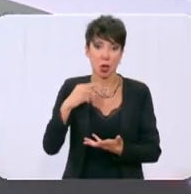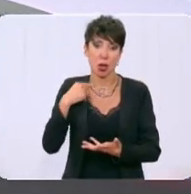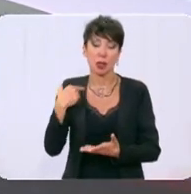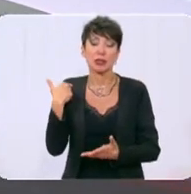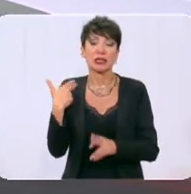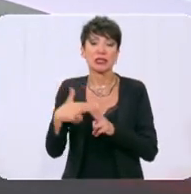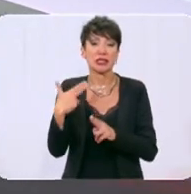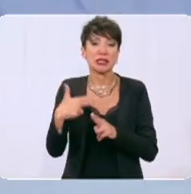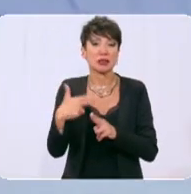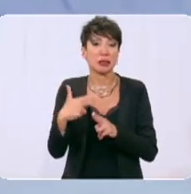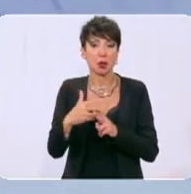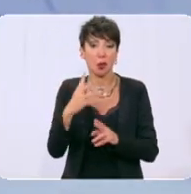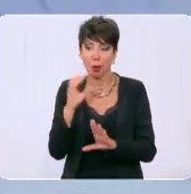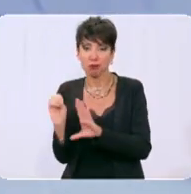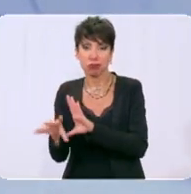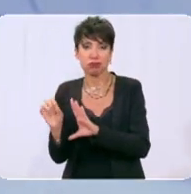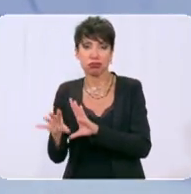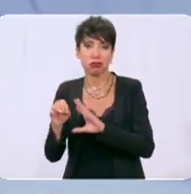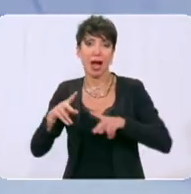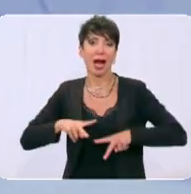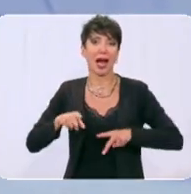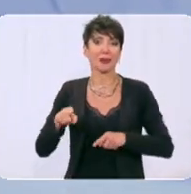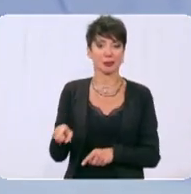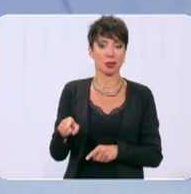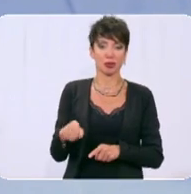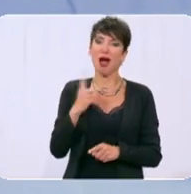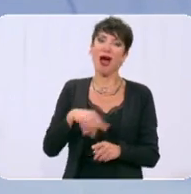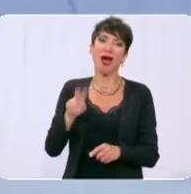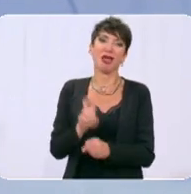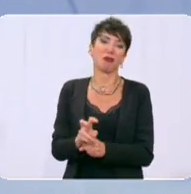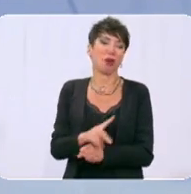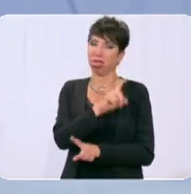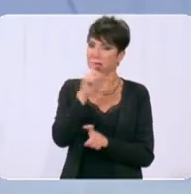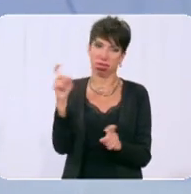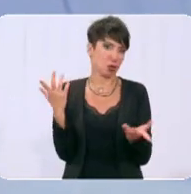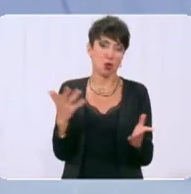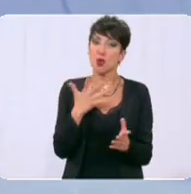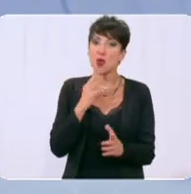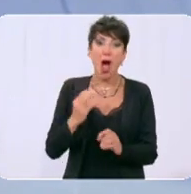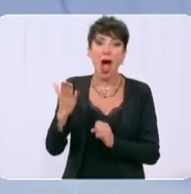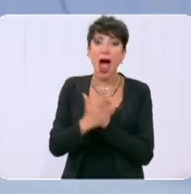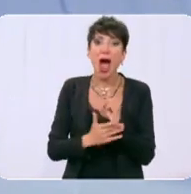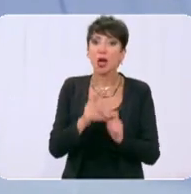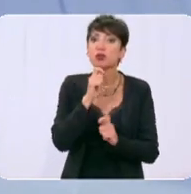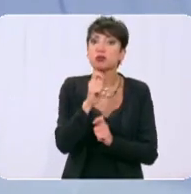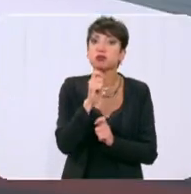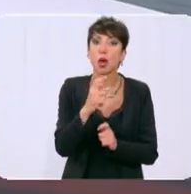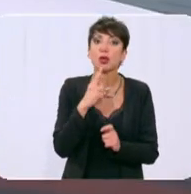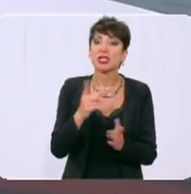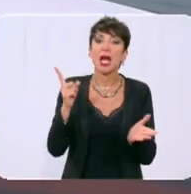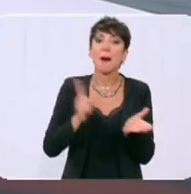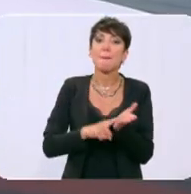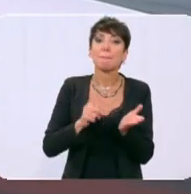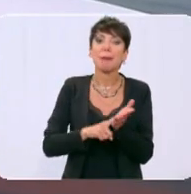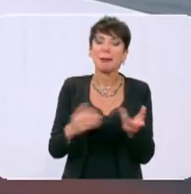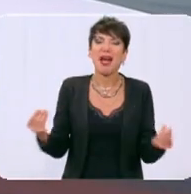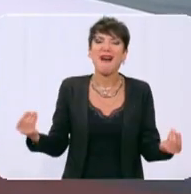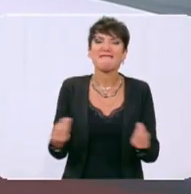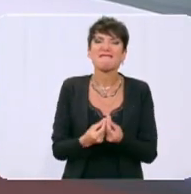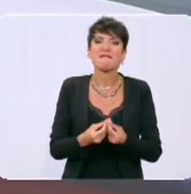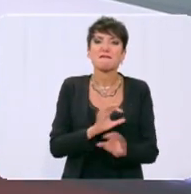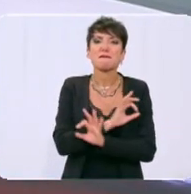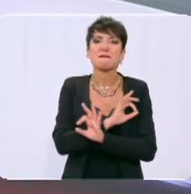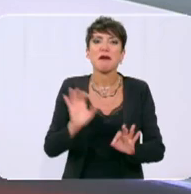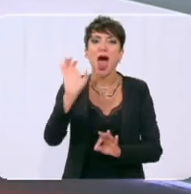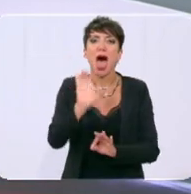Οι υπόλοιποι όμως περνάνε δύσκολες στιγμές. Διότι η αγροτική πολιτική πρέπει να συντεριάσει με την